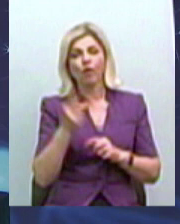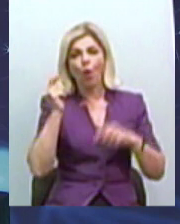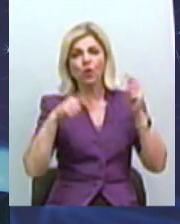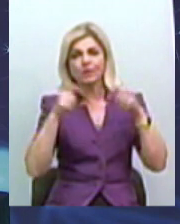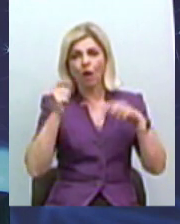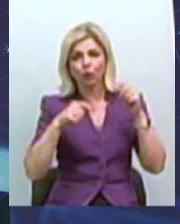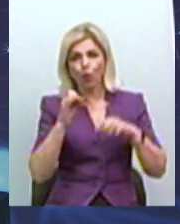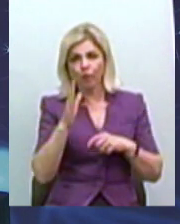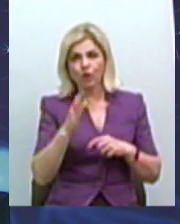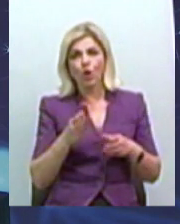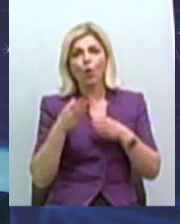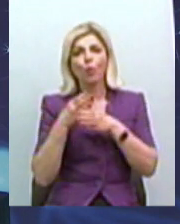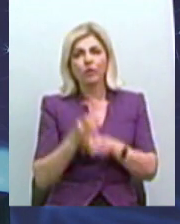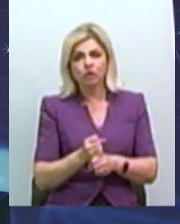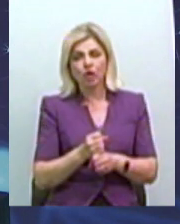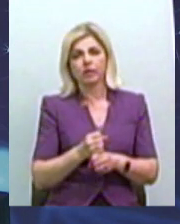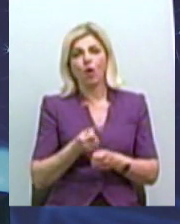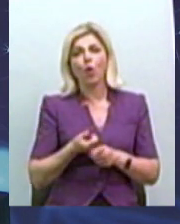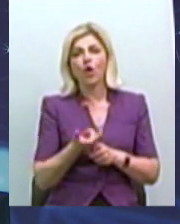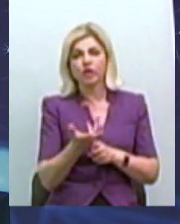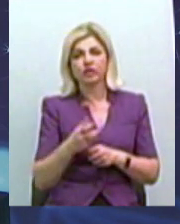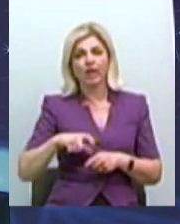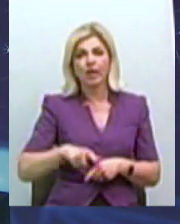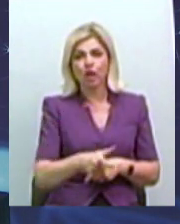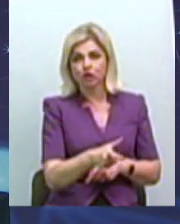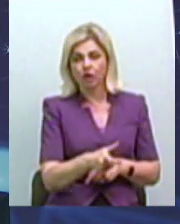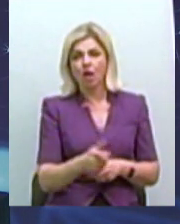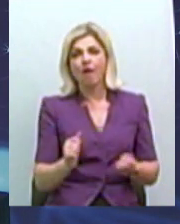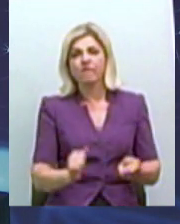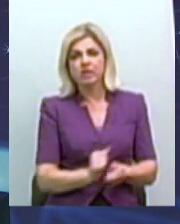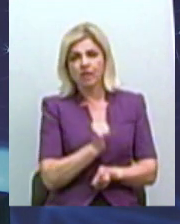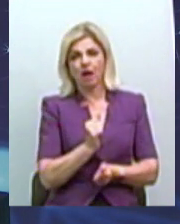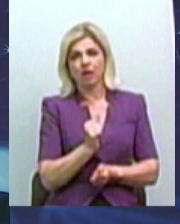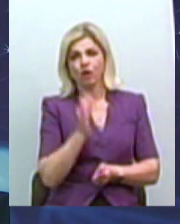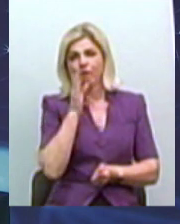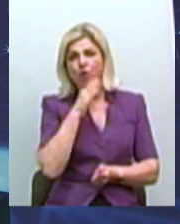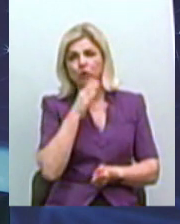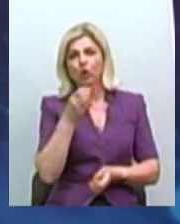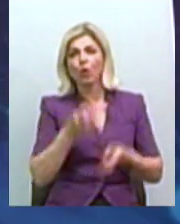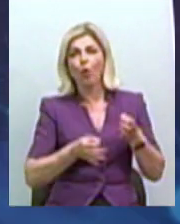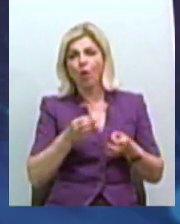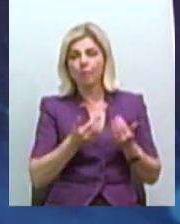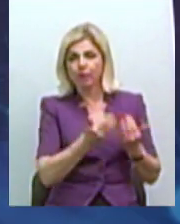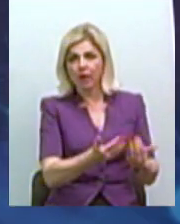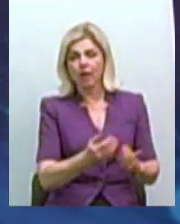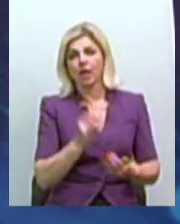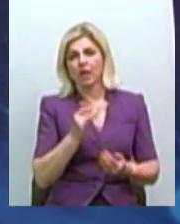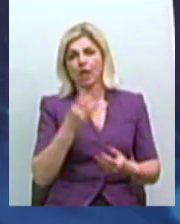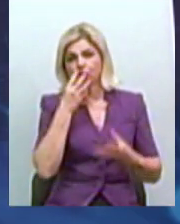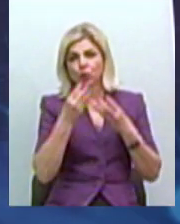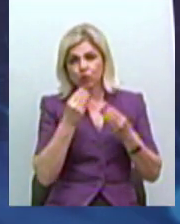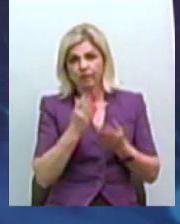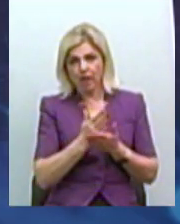нас уменьшается количество речек. Высыхают естественные водоемы и искусственные, имеют соответствующие